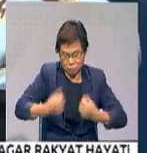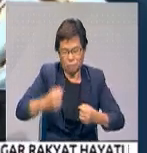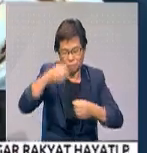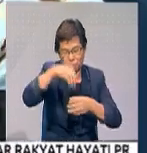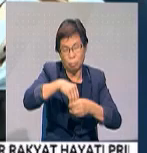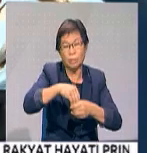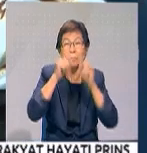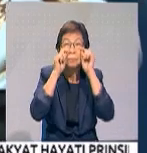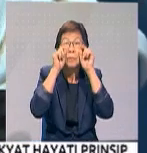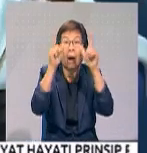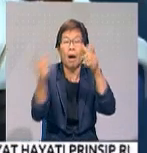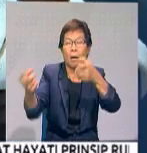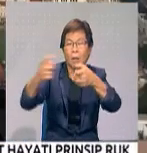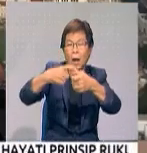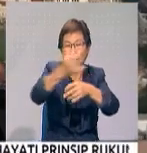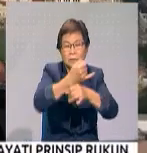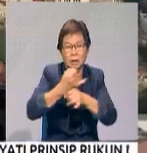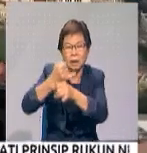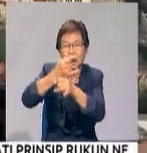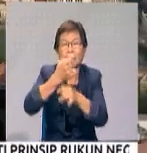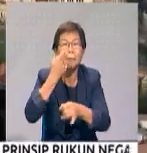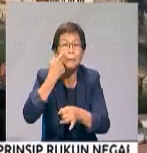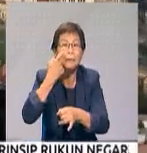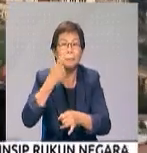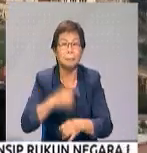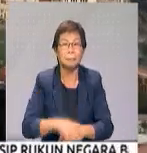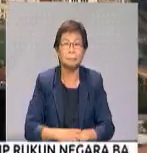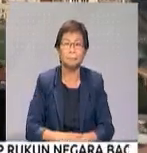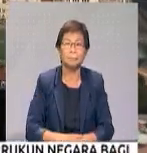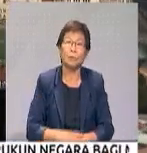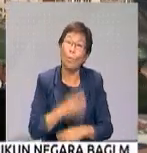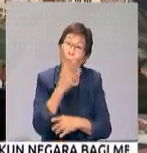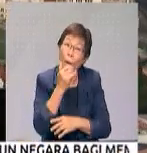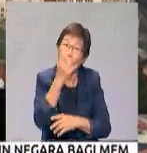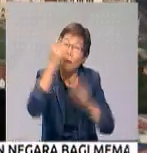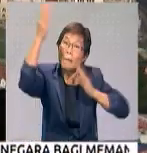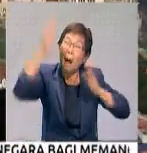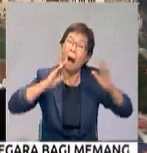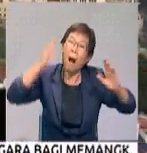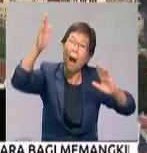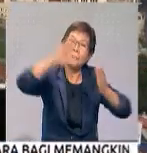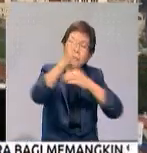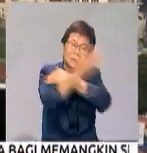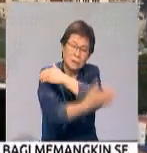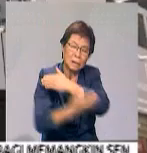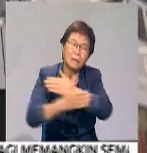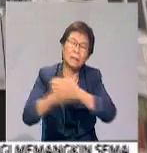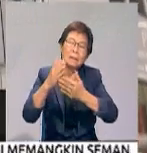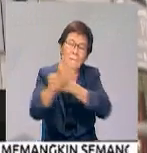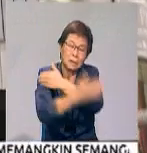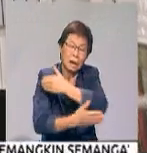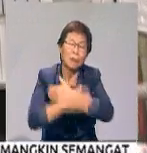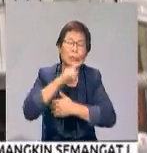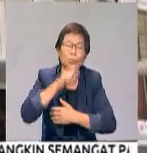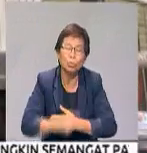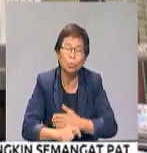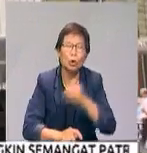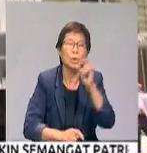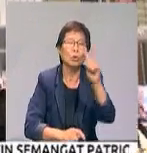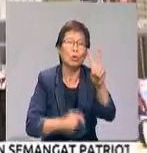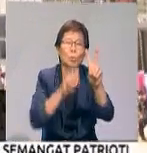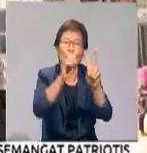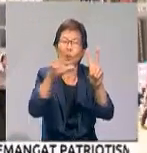dan kesedaran berkaitan penjagaan mata. Ini kerana Malaysia bakal menjadi negara tua menjelang tahun